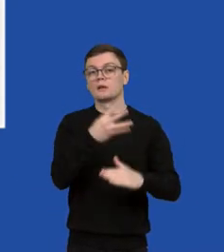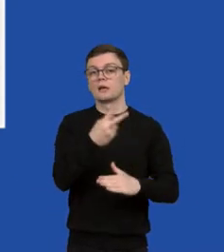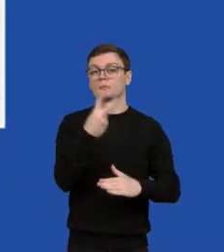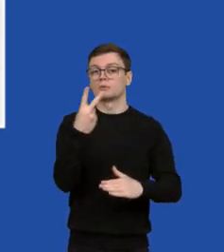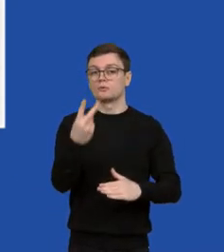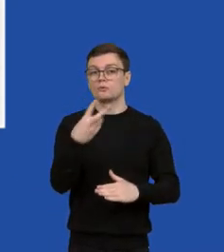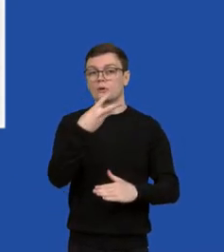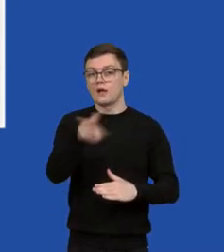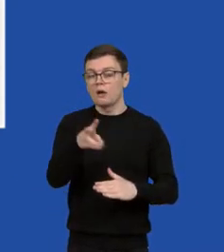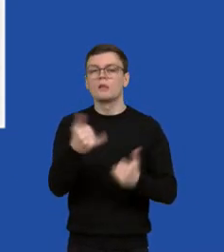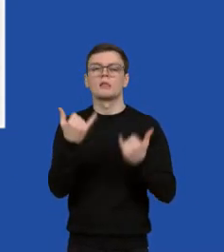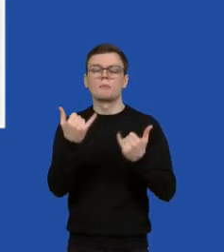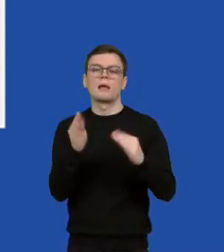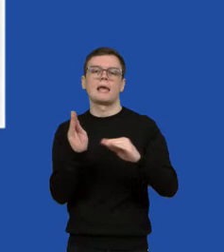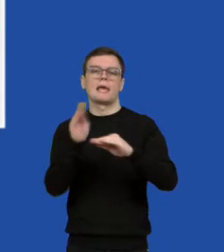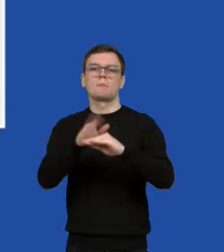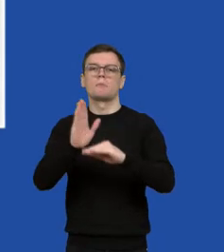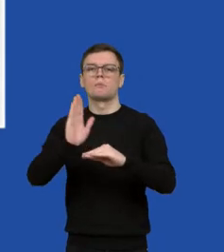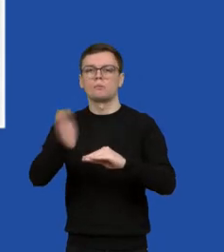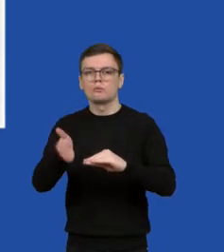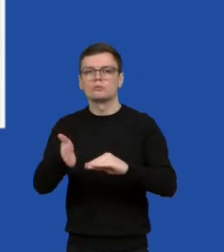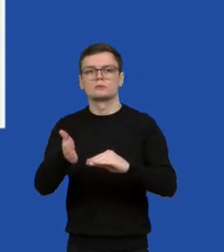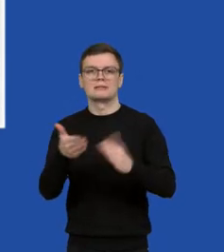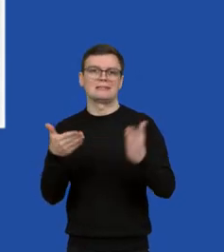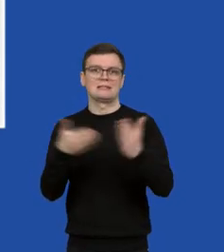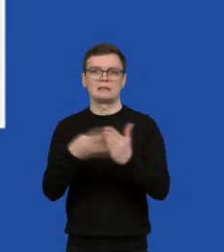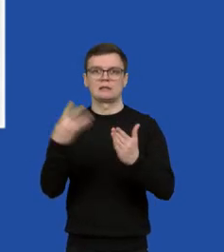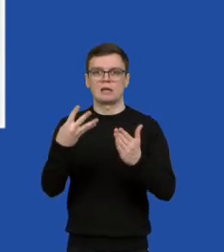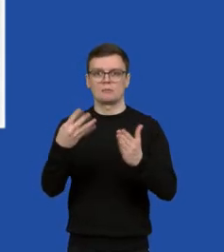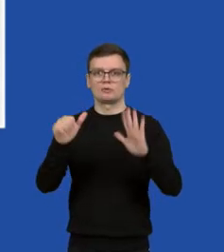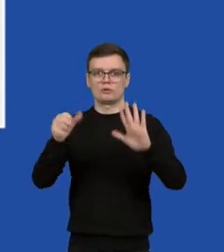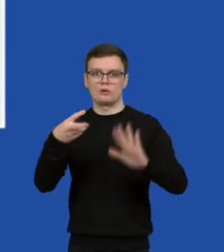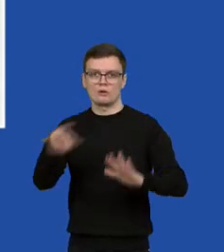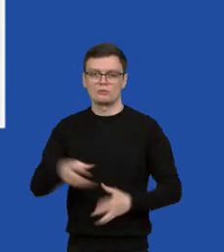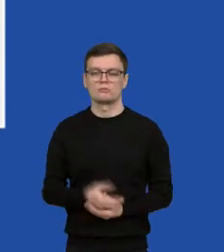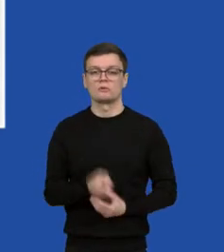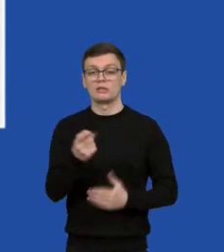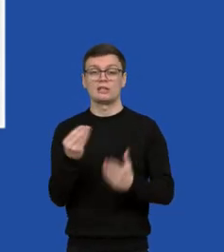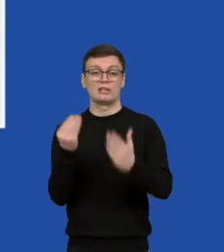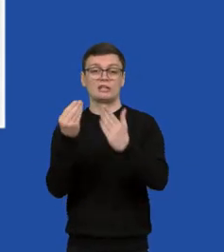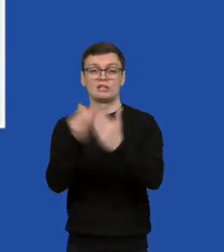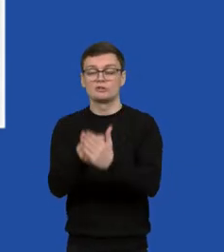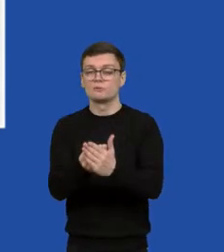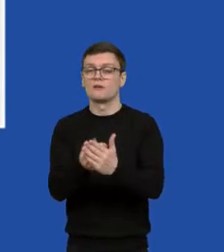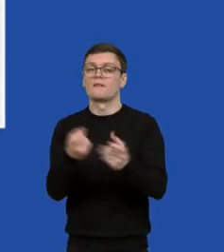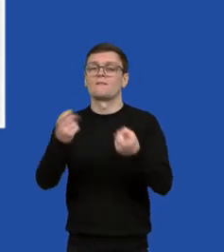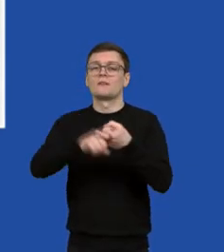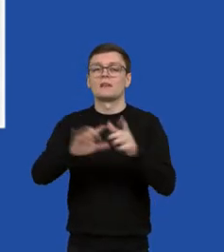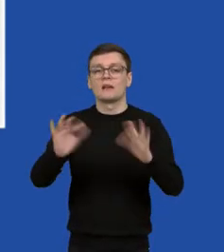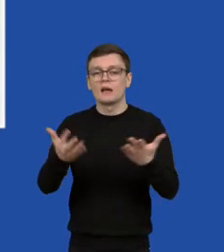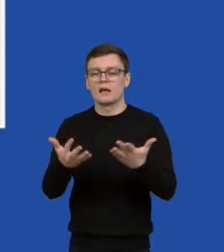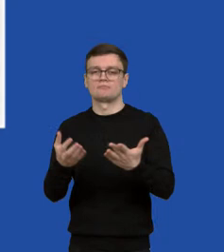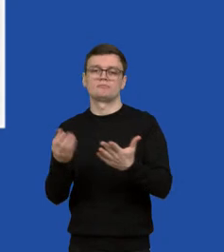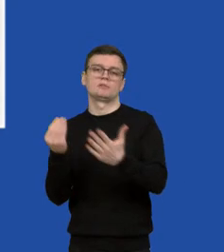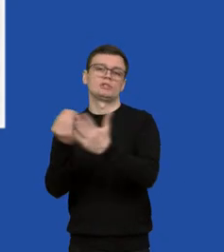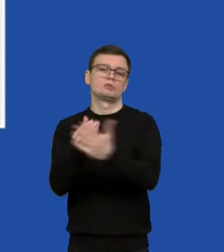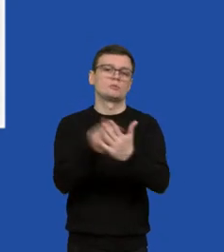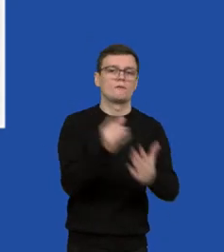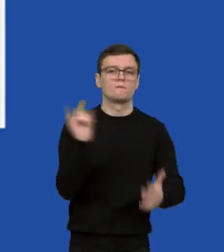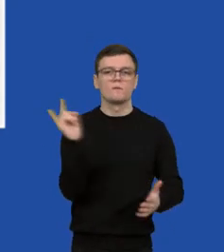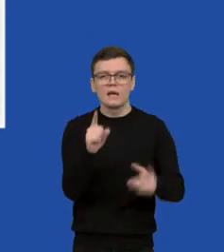eurų iki 46. Nuo šios išmokos dydžio priklauso išmokos vaikams ir kiti socialiniai dydžiai,